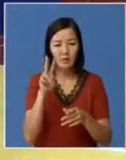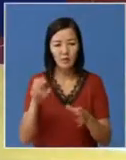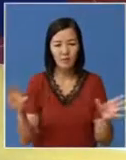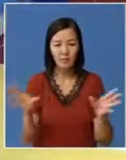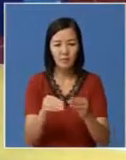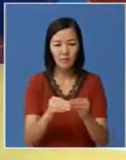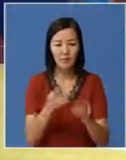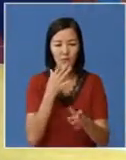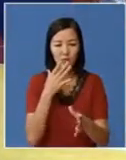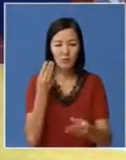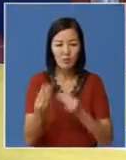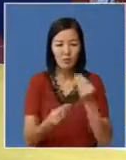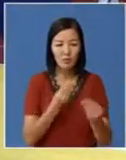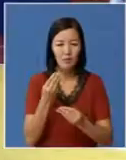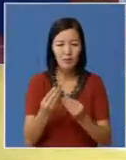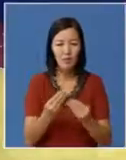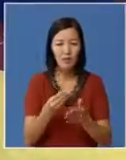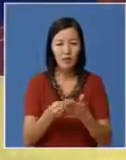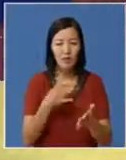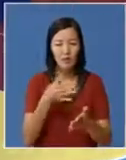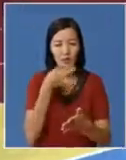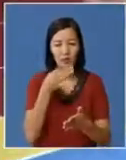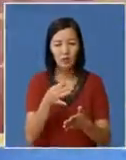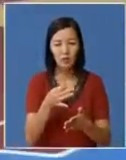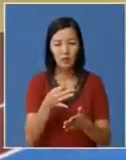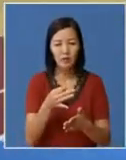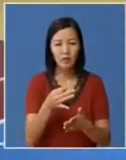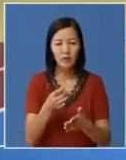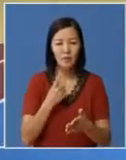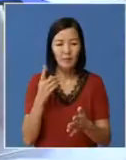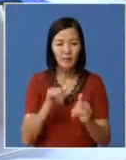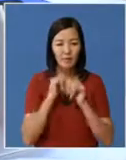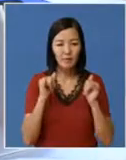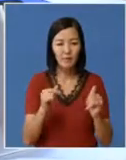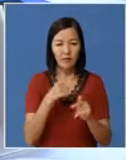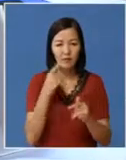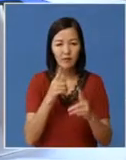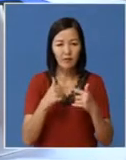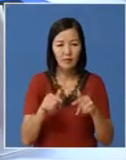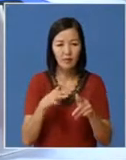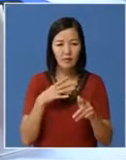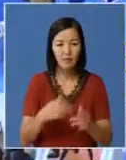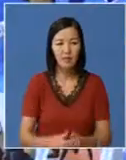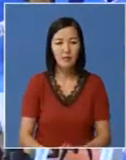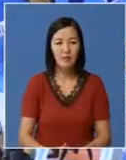игры с зарубежными спортсменами – это драгоценный опыт и гарантированный рост мастерства, говорят организаторы соревнования.